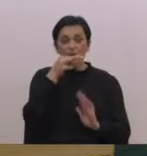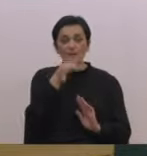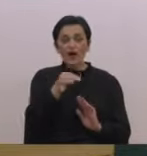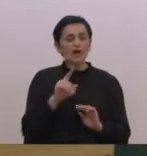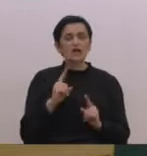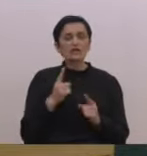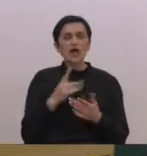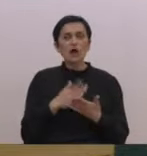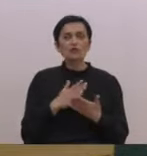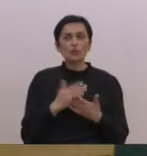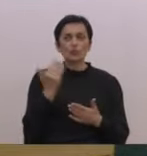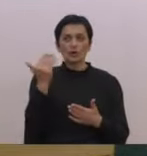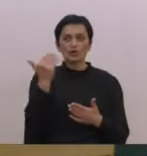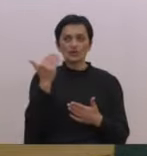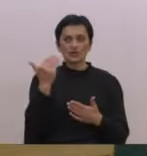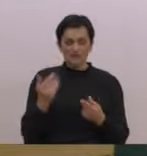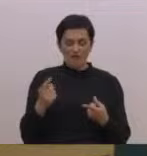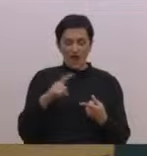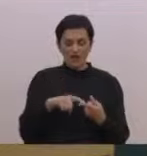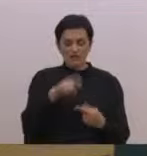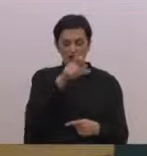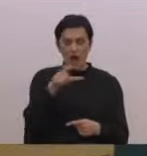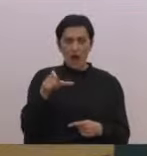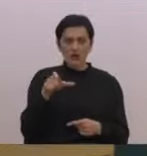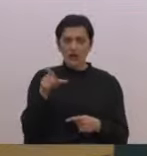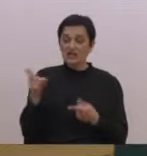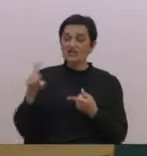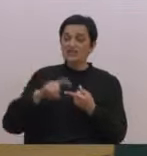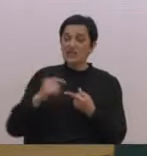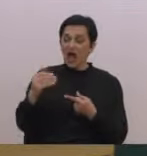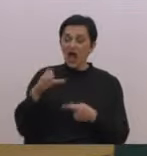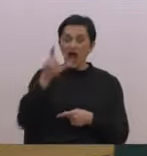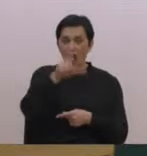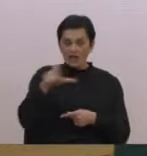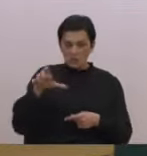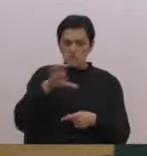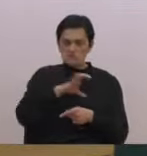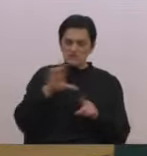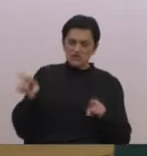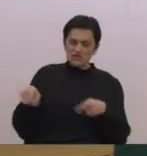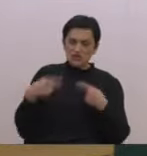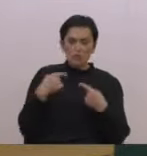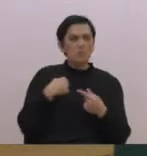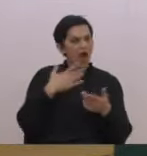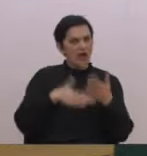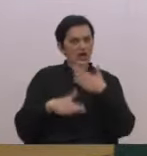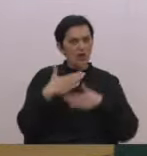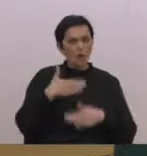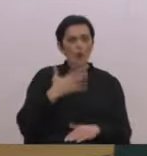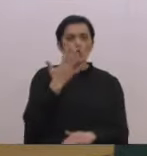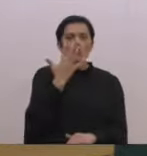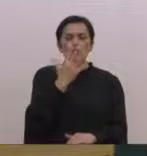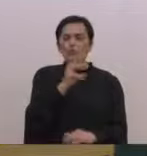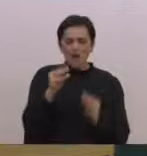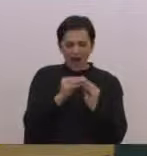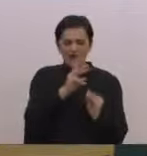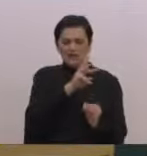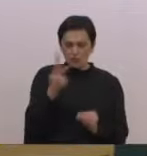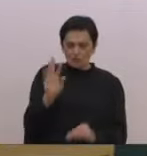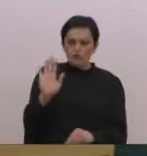რომ თქვენთან დაკავშირებული ადამიანები მდიდრდებიან კიდევ ამბობ გამიხარდებოდა კონდეს 5 მილიონი კი არა 10 მილიონი